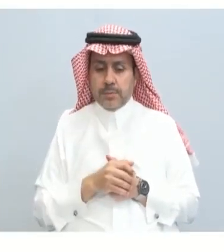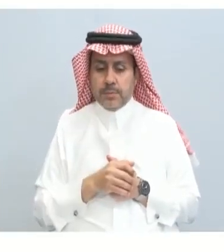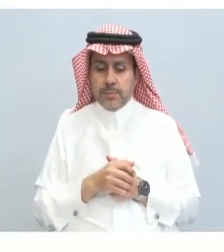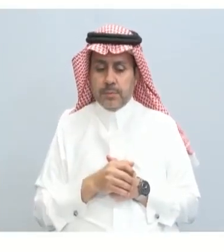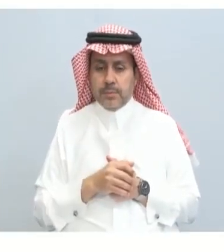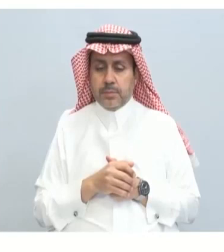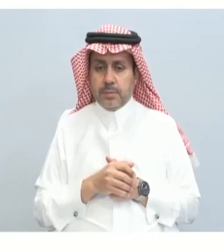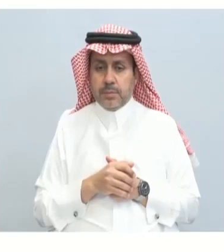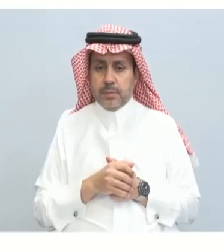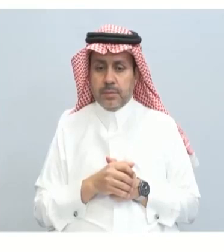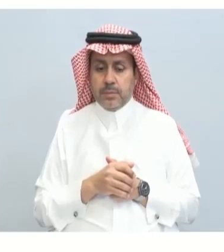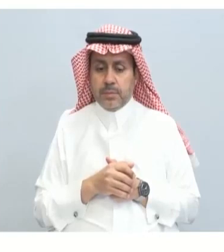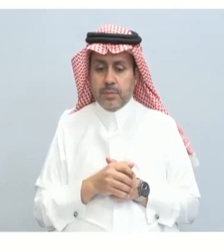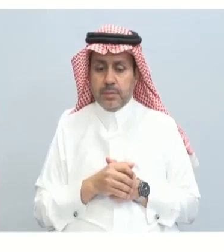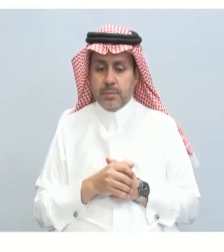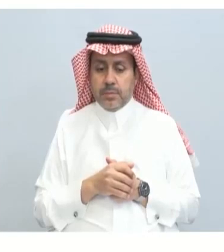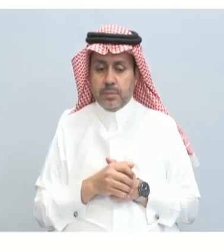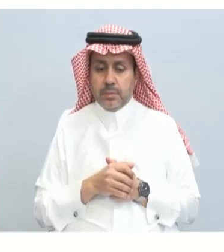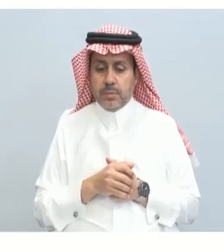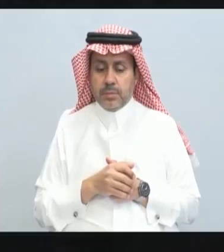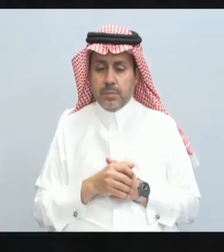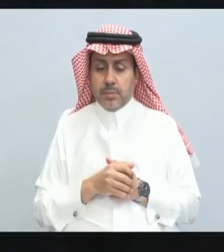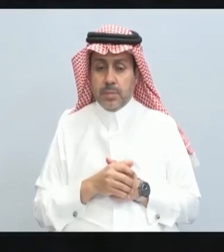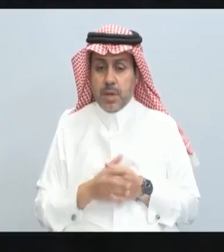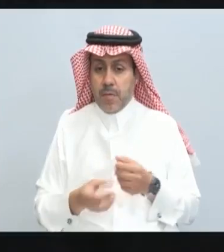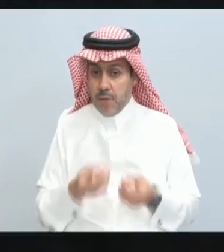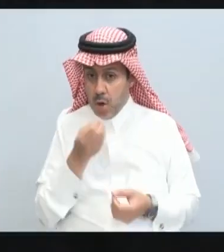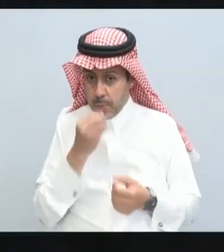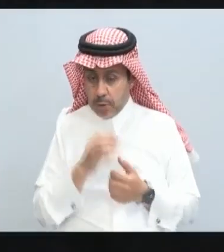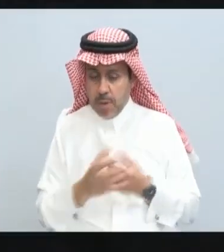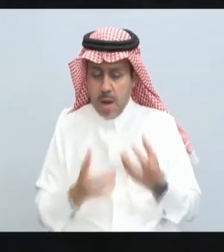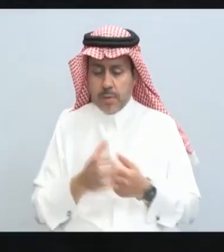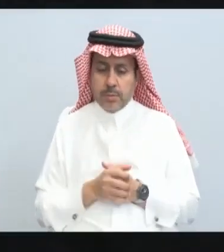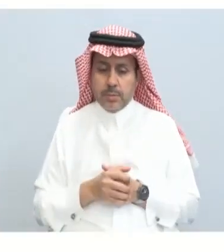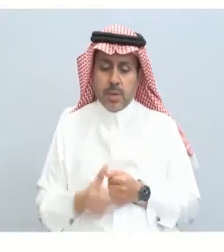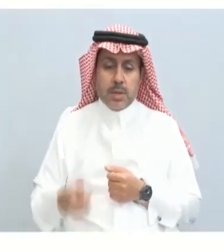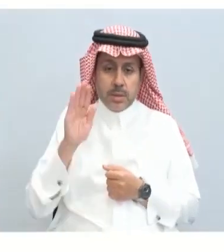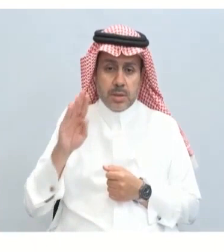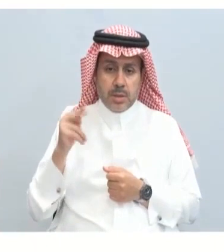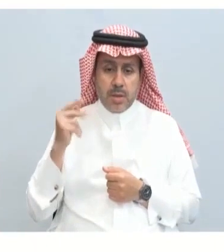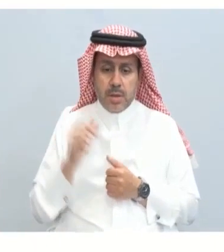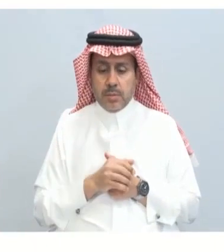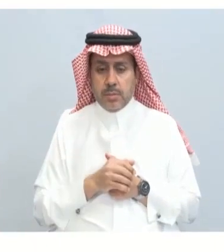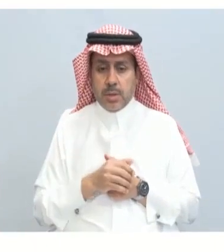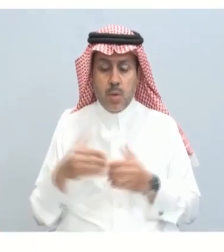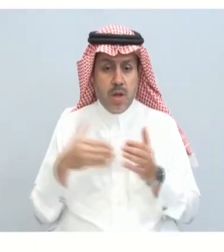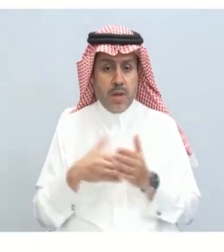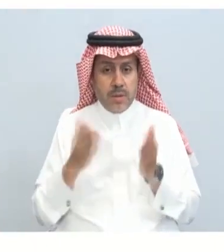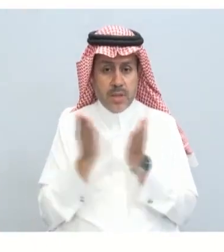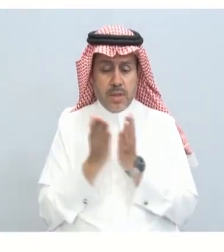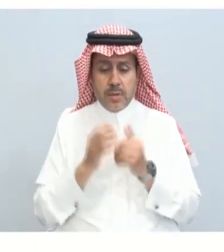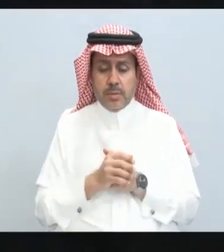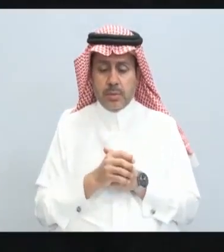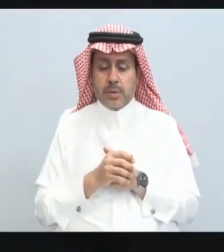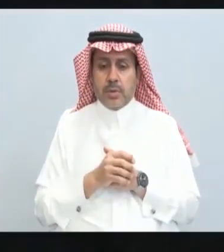من الكتاب ويشترون به ثمنا قليلا ولا بطونهم الا النار وهنا في قولنا النار استعاره في قولنا النار هذا ما